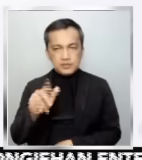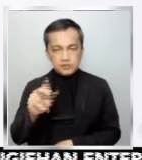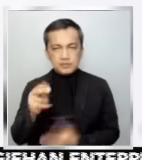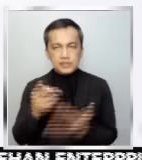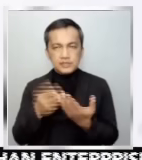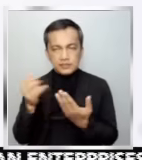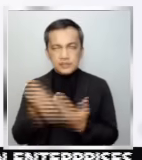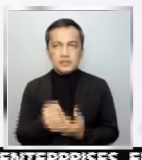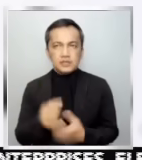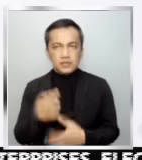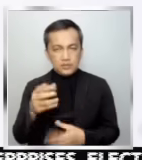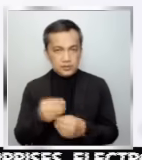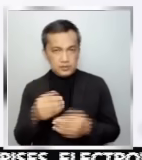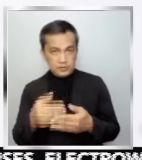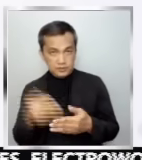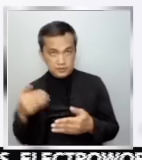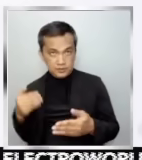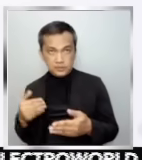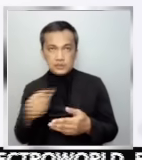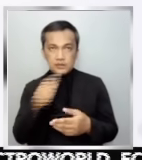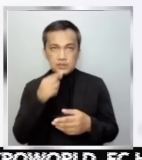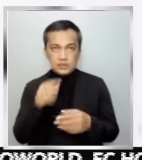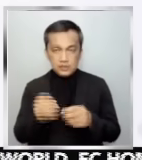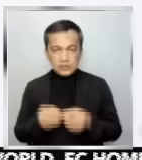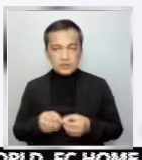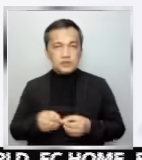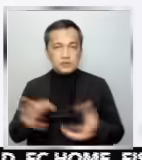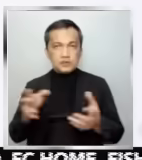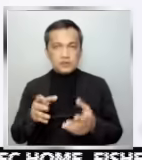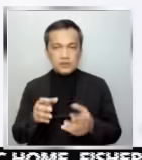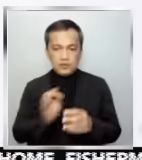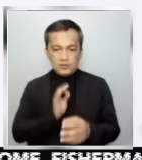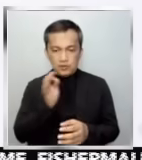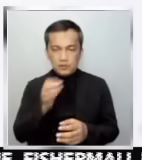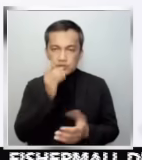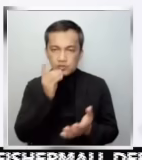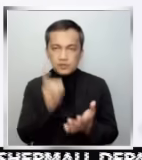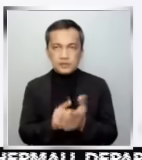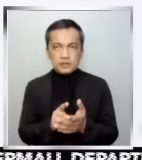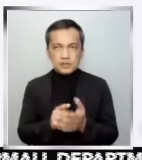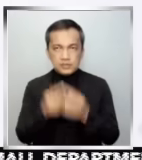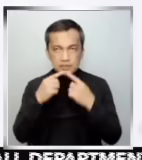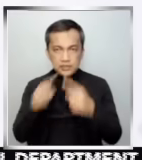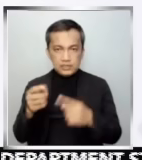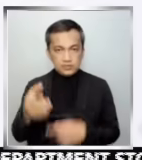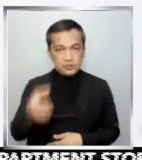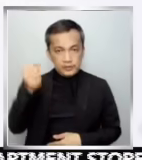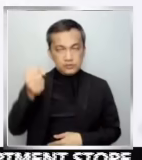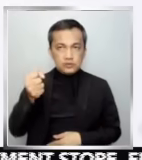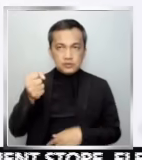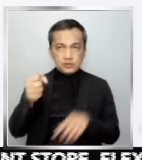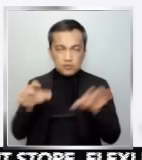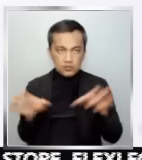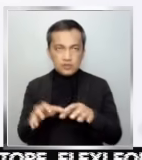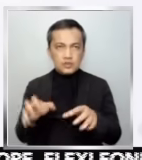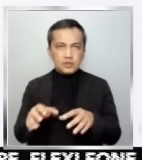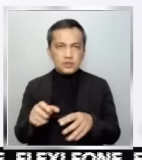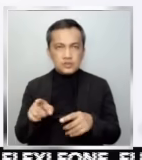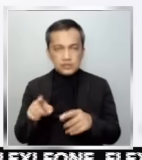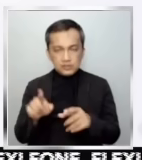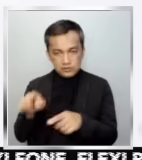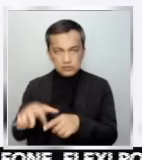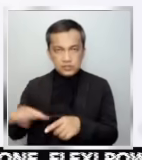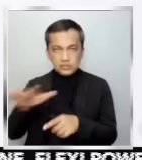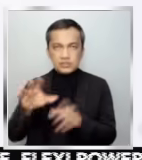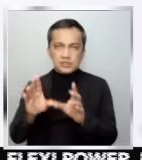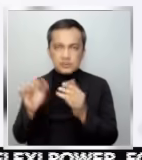even before nga na-release yung formal document na declaring yung suspension ng reclamation these companies